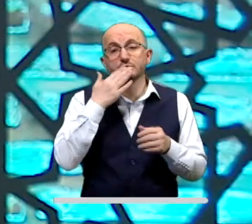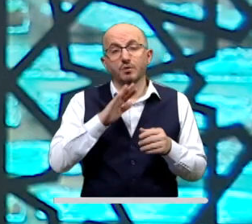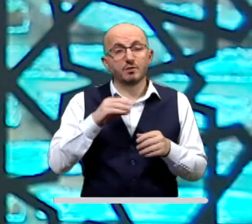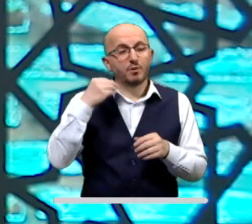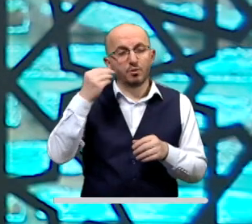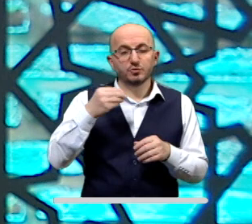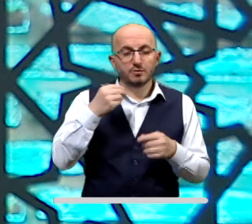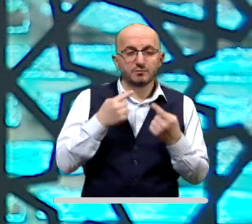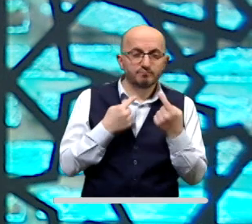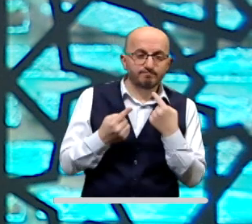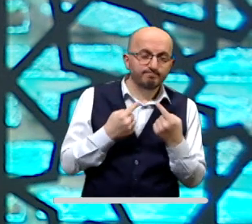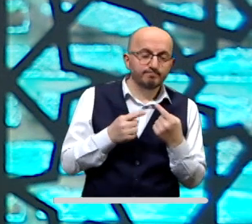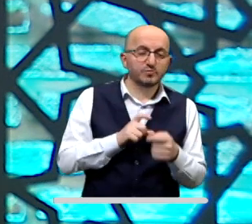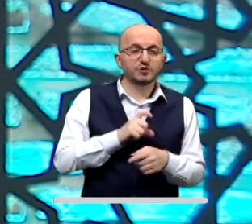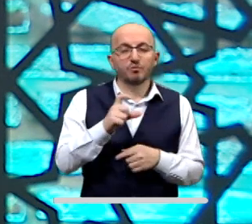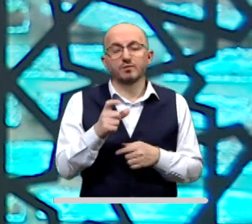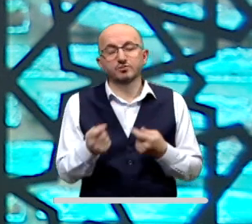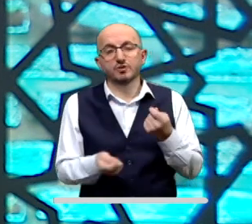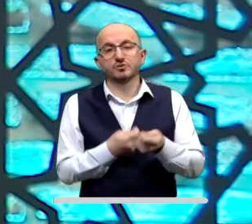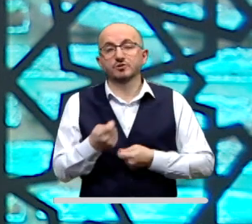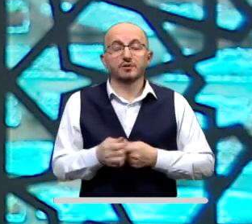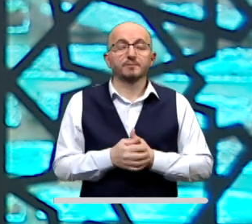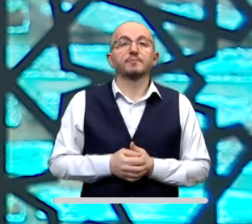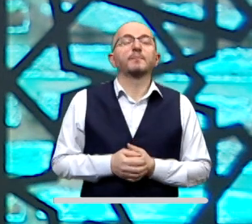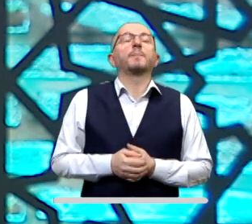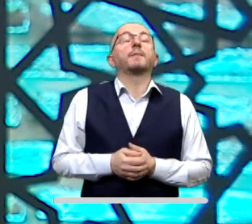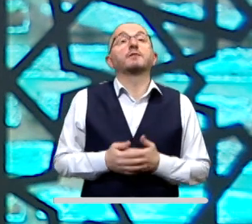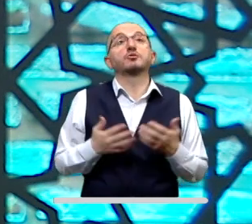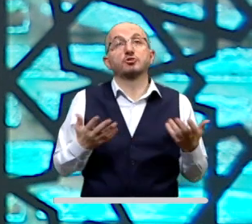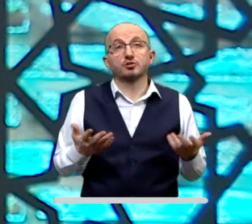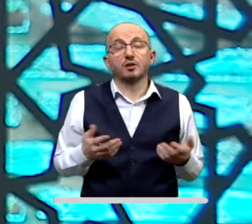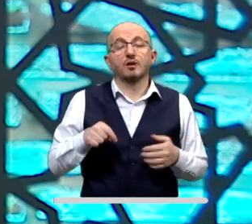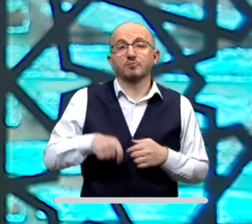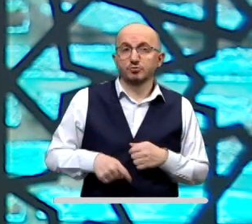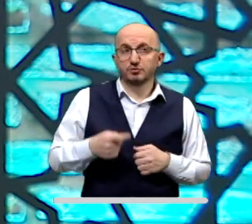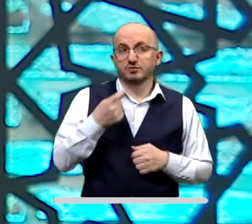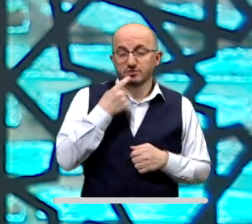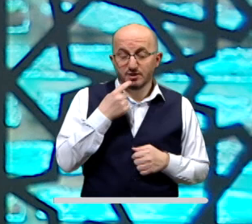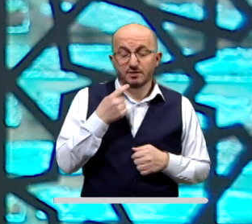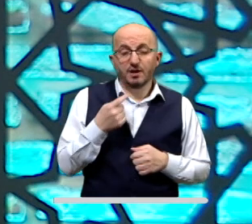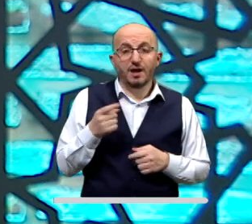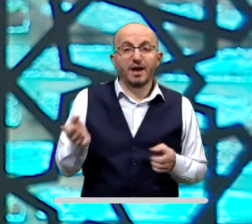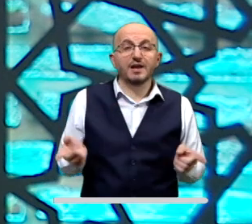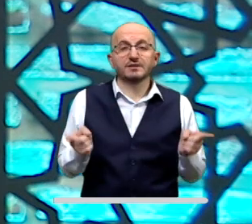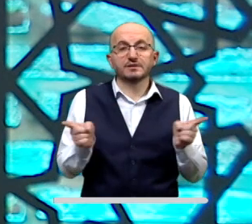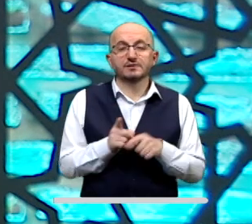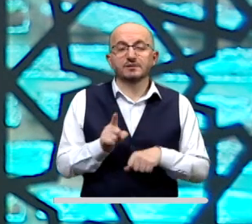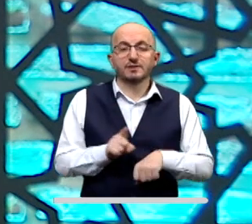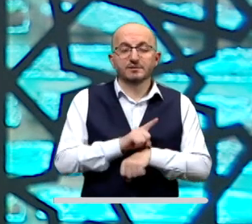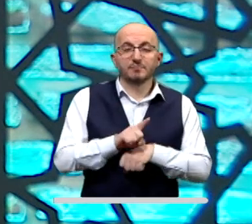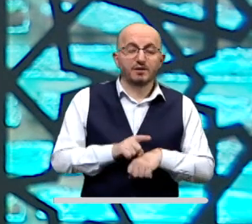istişare mahiyetinde cevaplandırma çalışalım İnşallah bu sene ya da en kısa zamanda